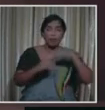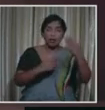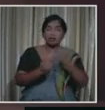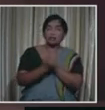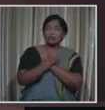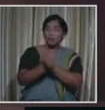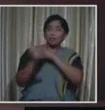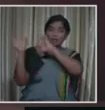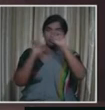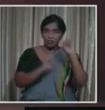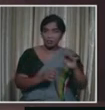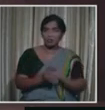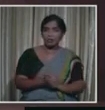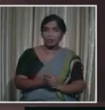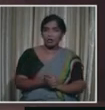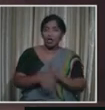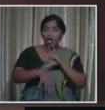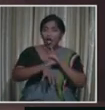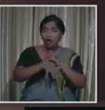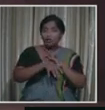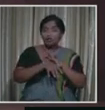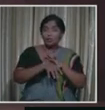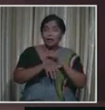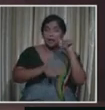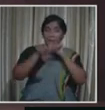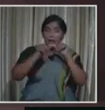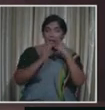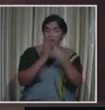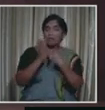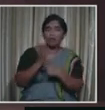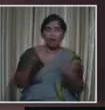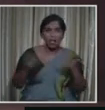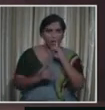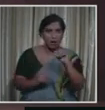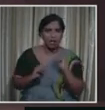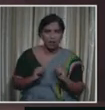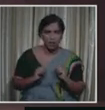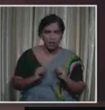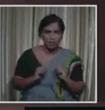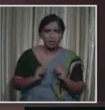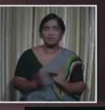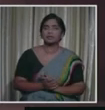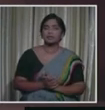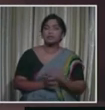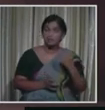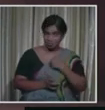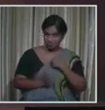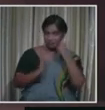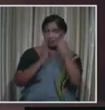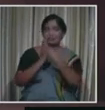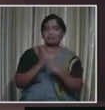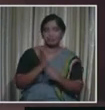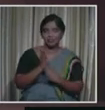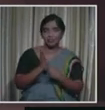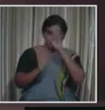tint, hospital ke behedi bulai life shooti no, muka tu mana kian ne, hari mama kau tiin life shoot, butu mata be ente